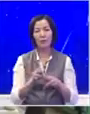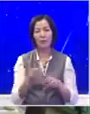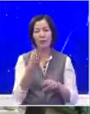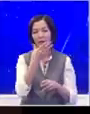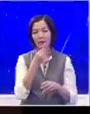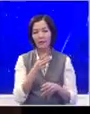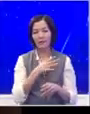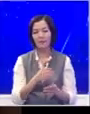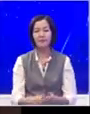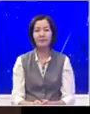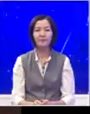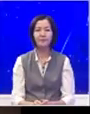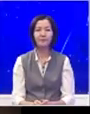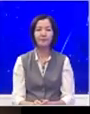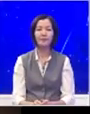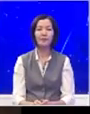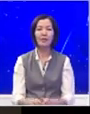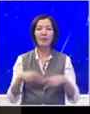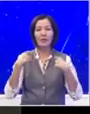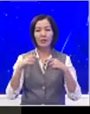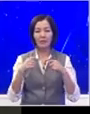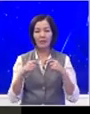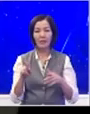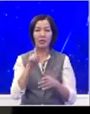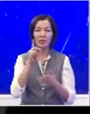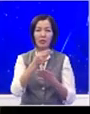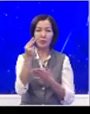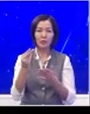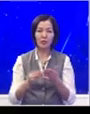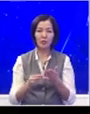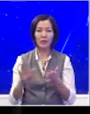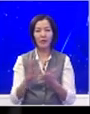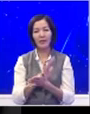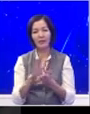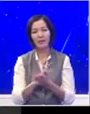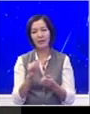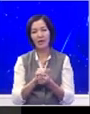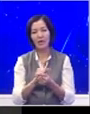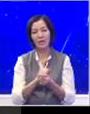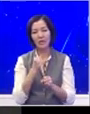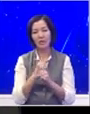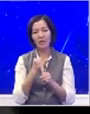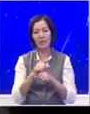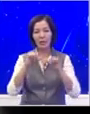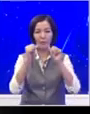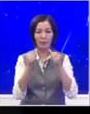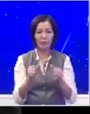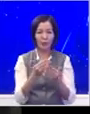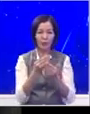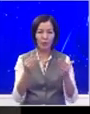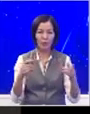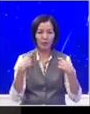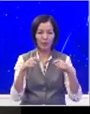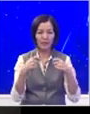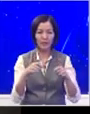шықты. Жәрменкеге жас қолқалам шеберлерінің туындыларымен қатар газеттен, қағаздан жасалған бұйымдар қойылып сатылды. Көркем сөз